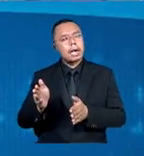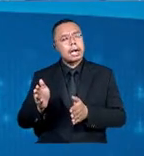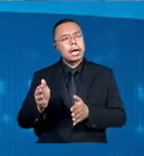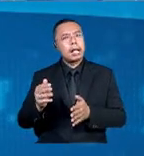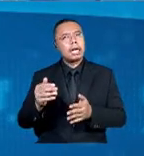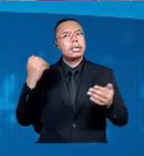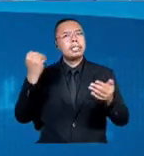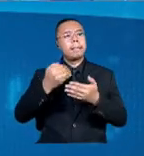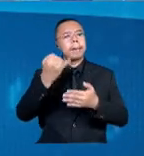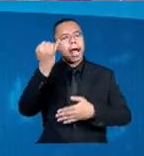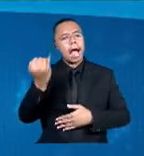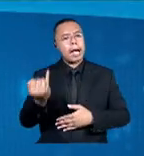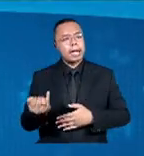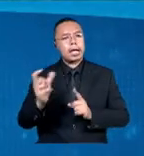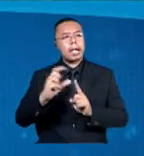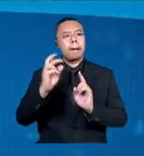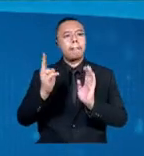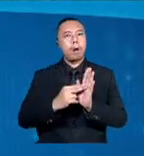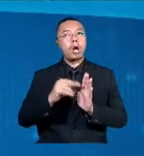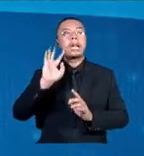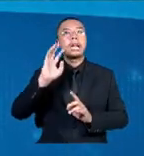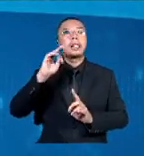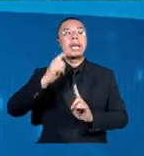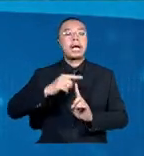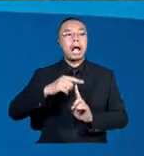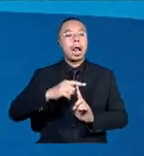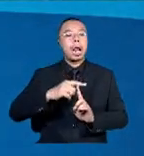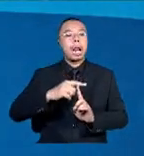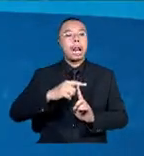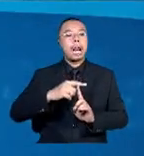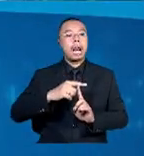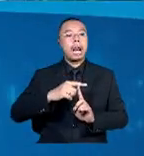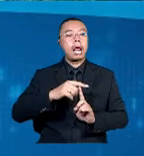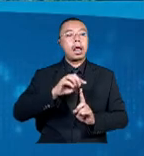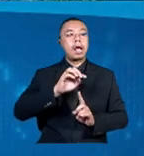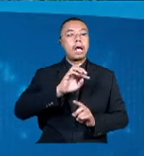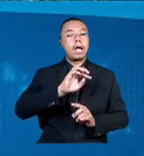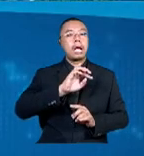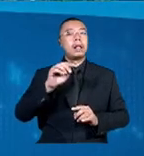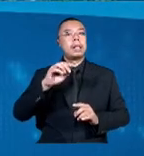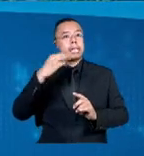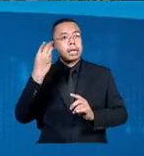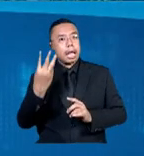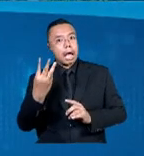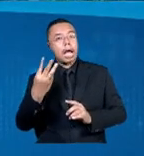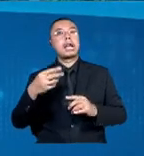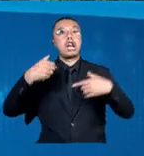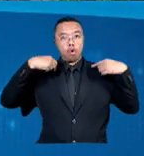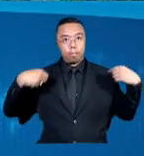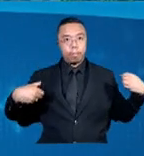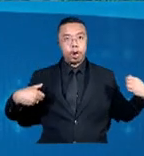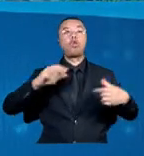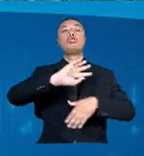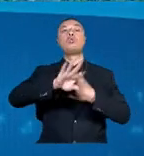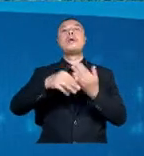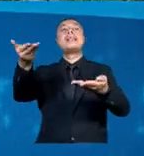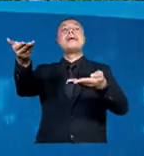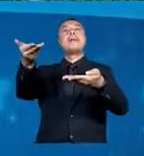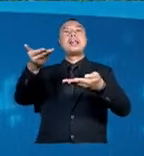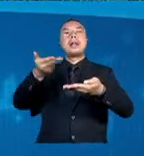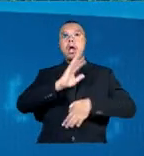api PON akan dilaksanakan tanggal 3, dan Bapak Gubernur akan menyambut semua tamu-tamu